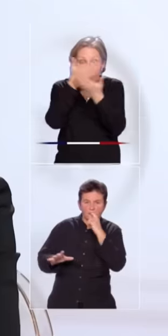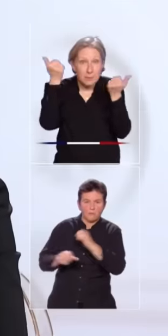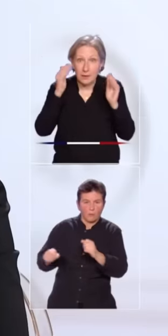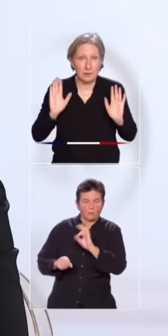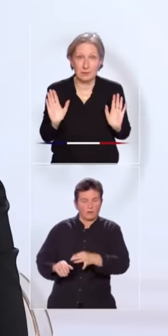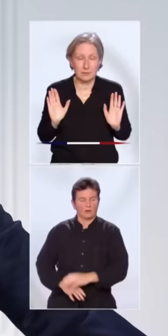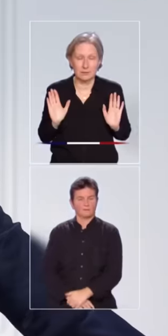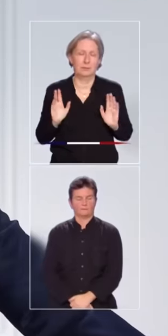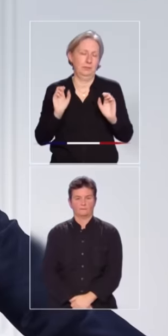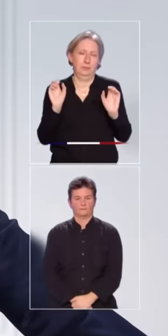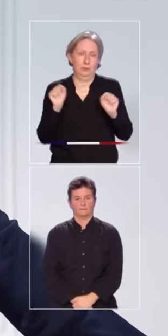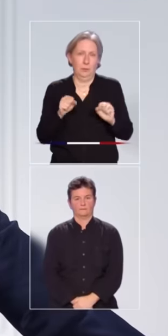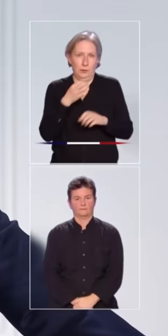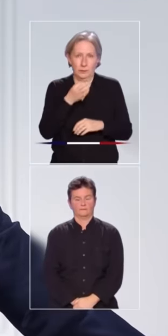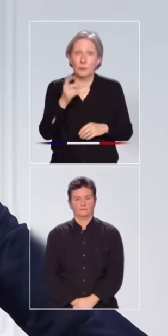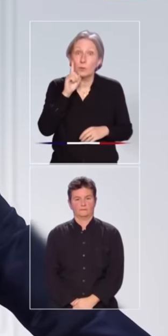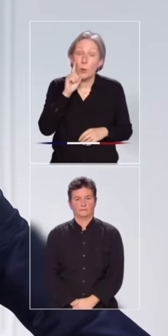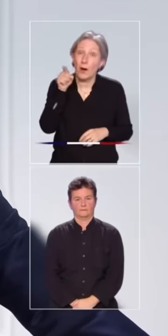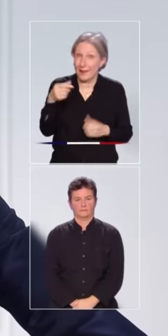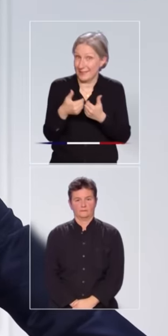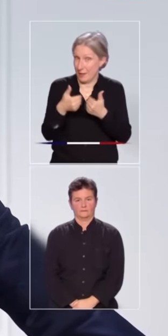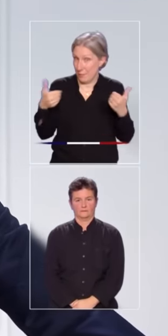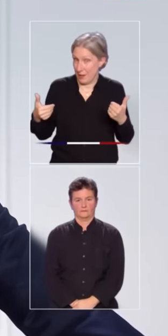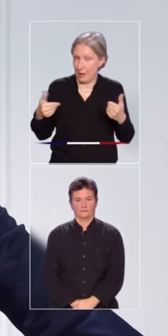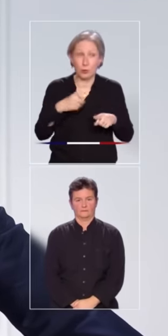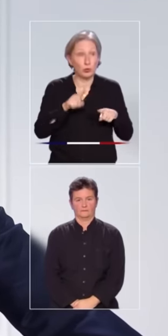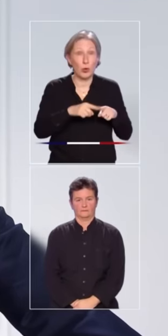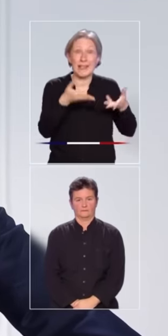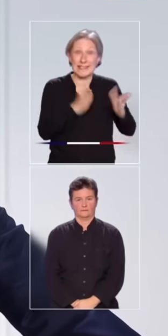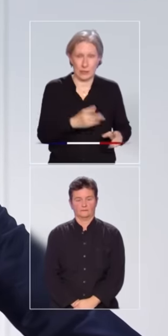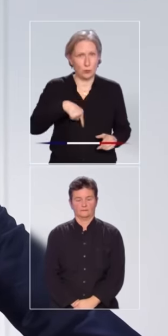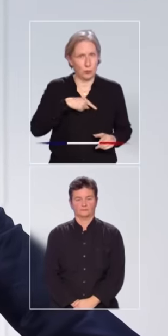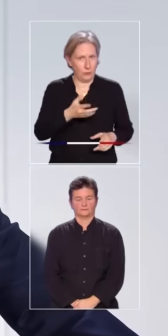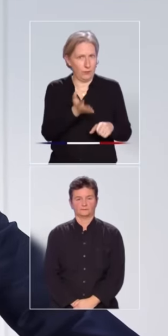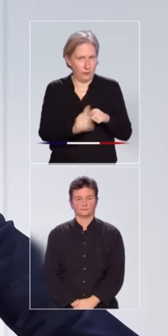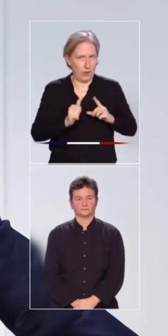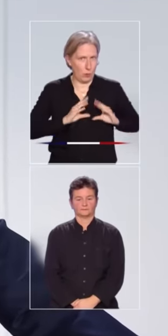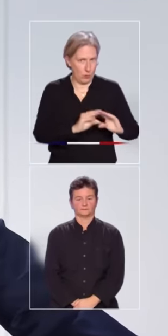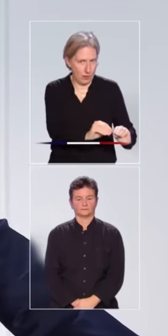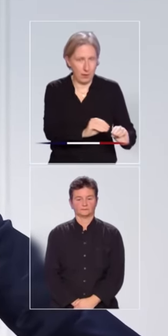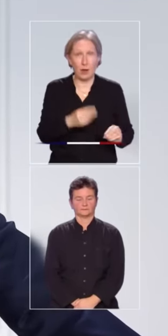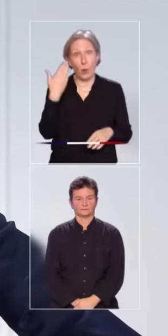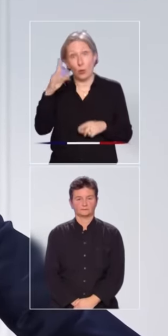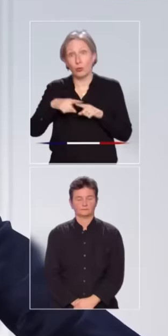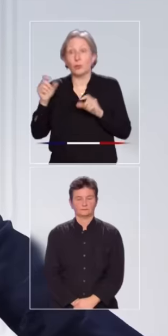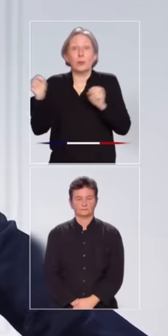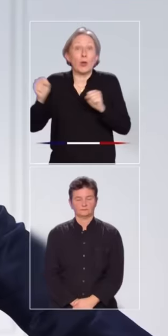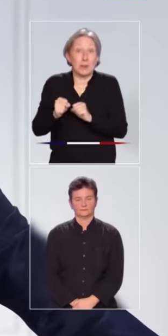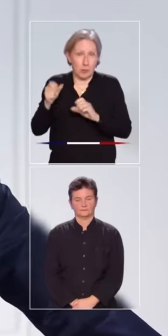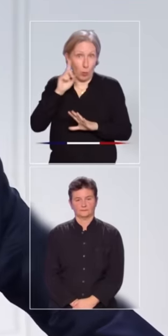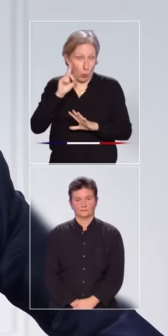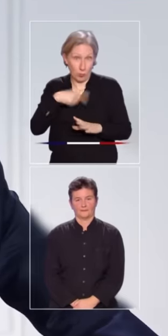on s'attendait. Parce qu'il a fait le distinguo entre ce qui était décidé et que nous mettons en place et ce qu'il ne faut pas exclure, parce que nous nous